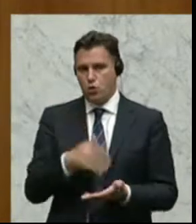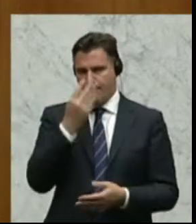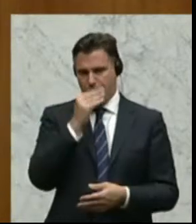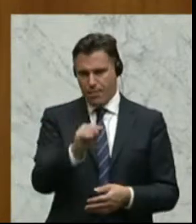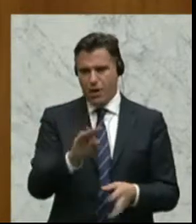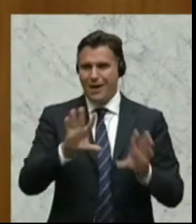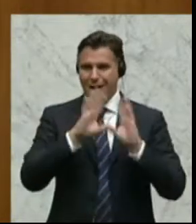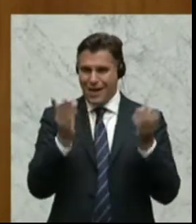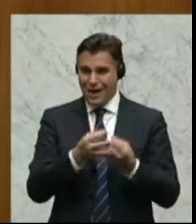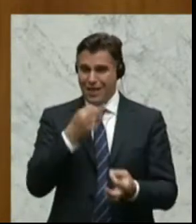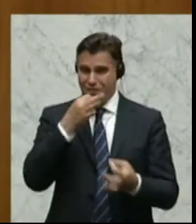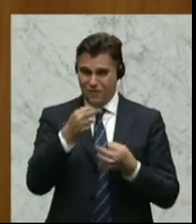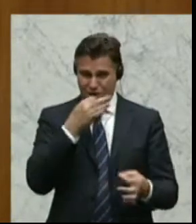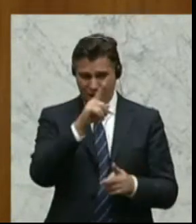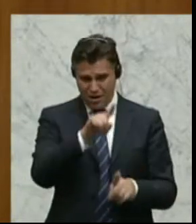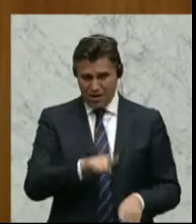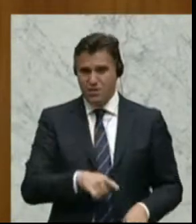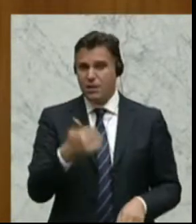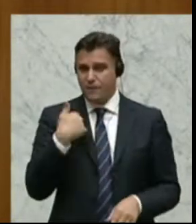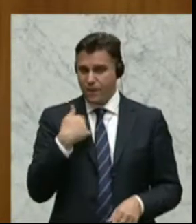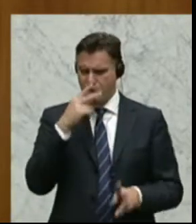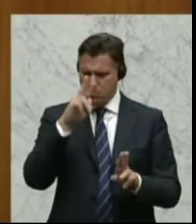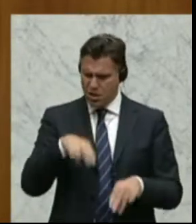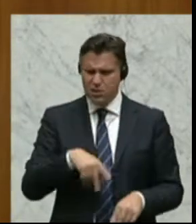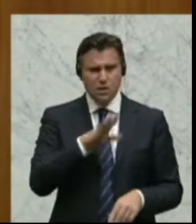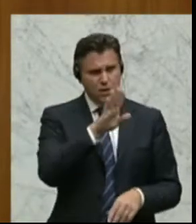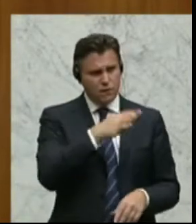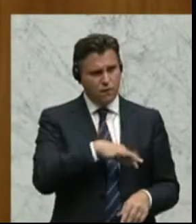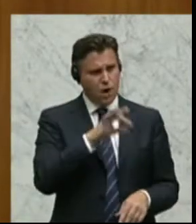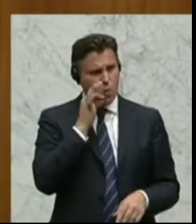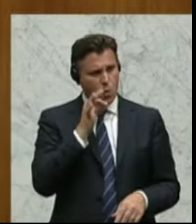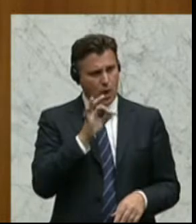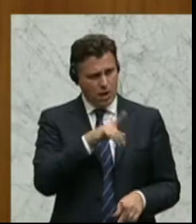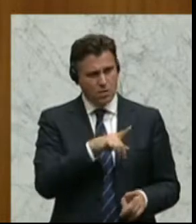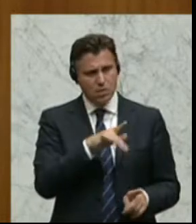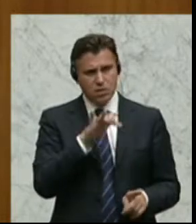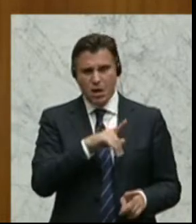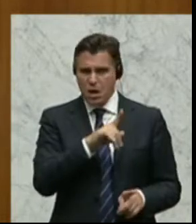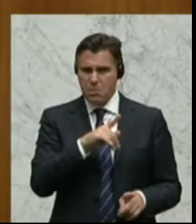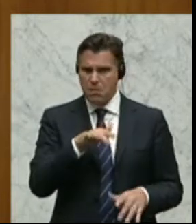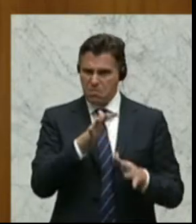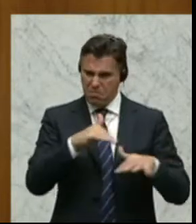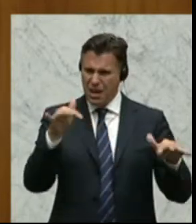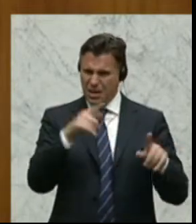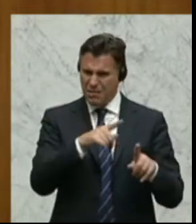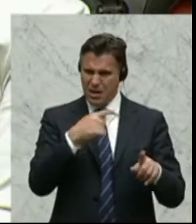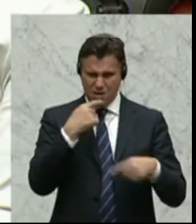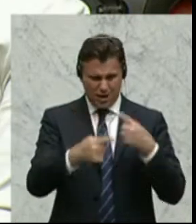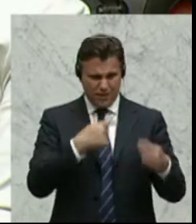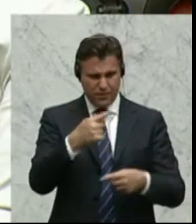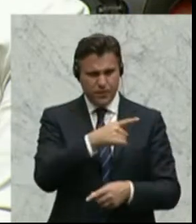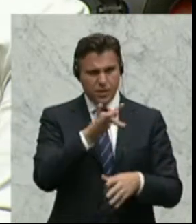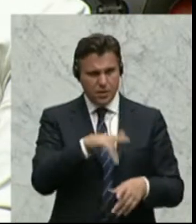genau studiert, Frau Kollegin, aber eigentlich ist im parlamentarischen Ablauf schon klar, Fragen können Sie zur Vollziehung